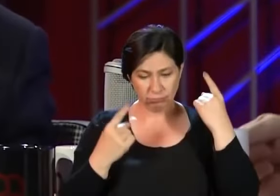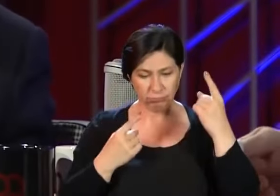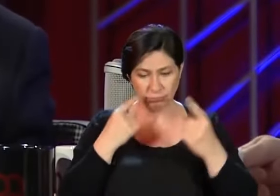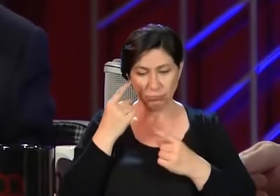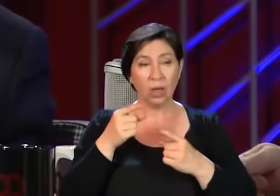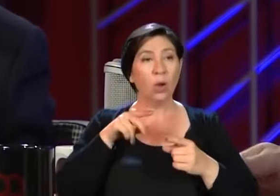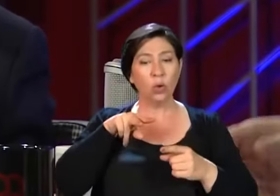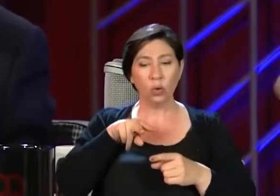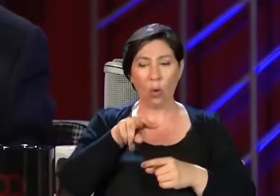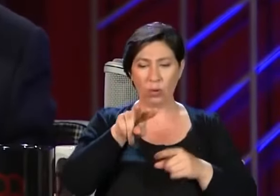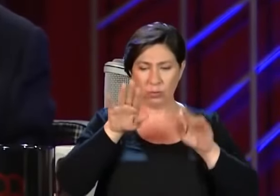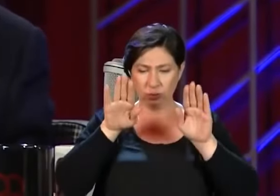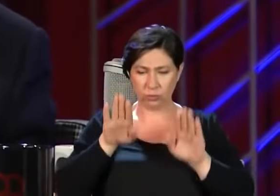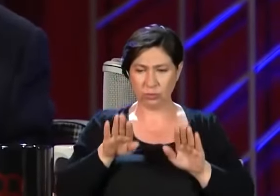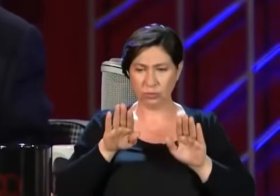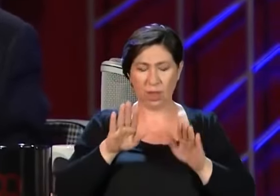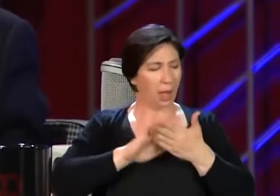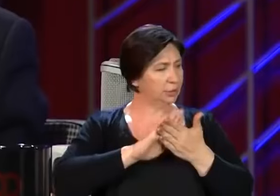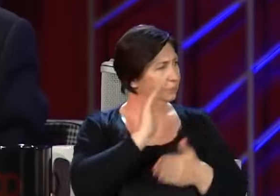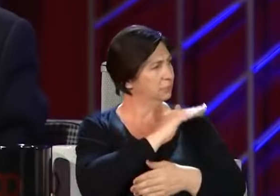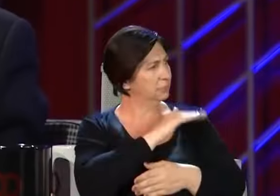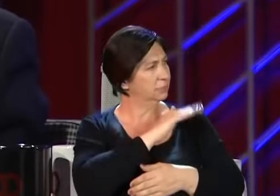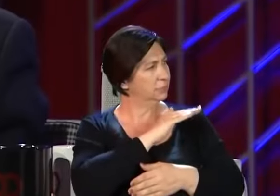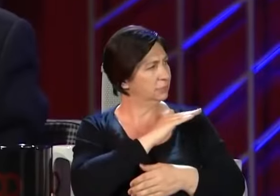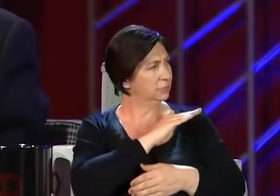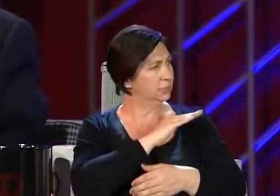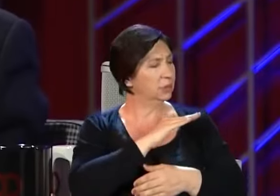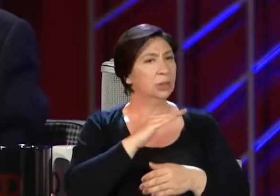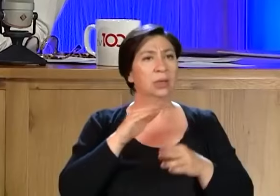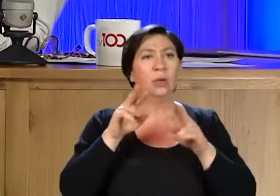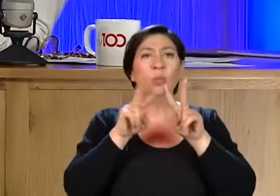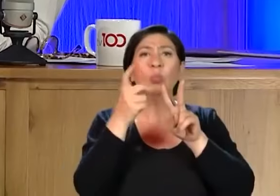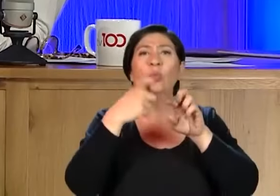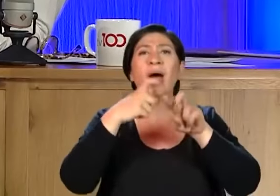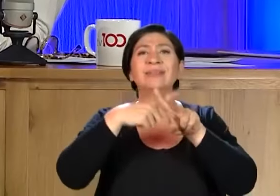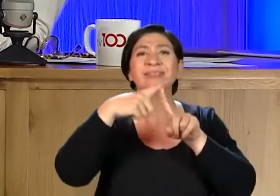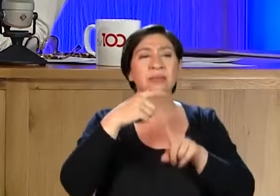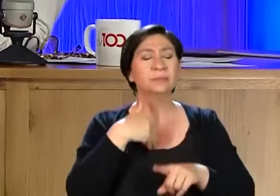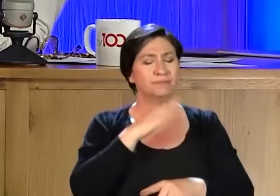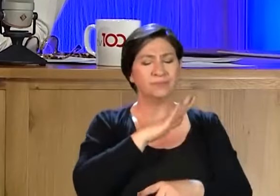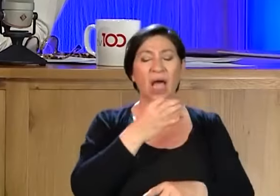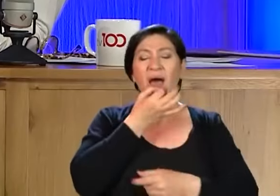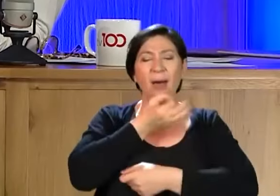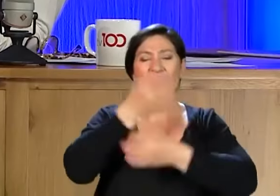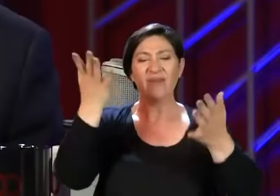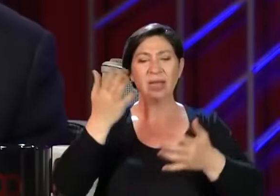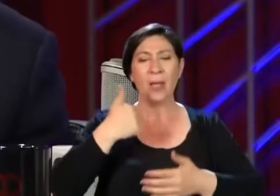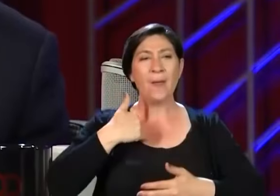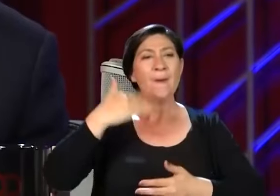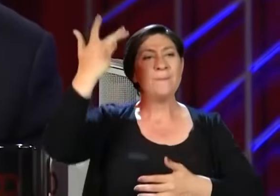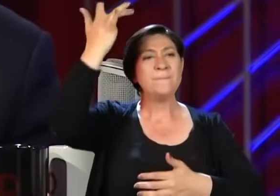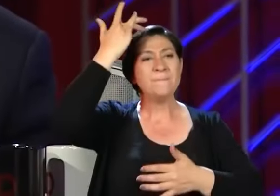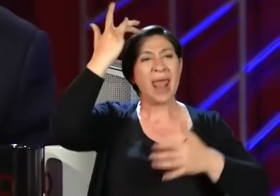Yolun ortasında dedim ki arkadaşıma, Murat arkadaşıma, dedim haber verin,